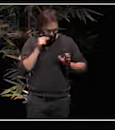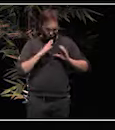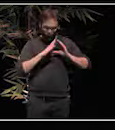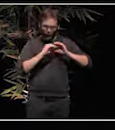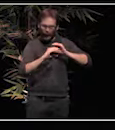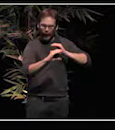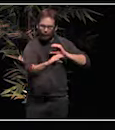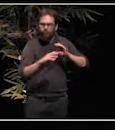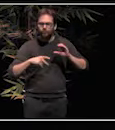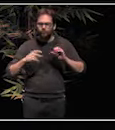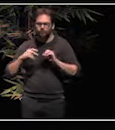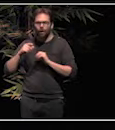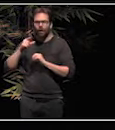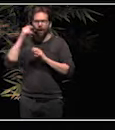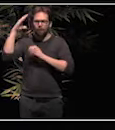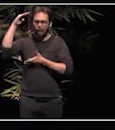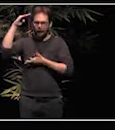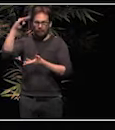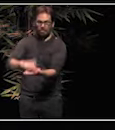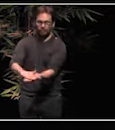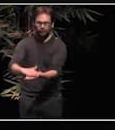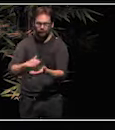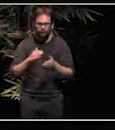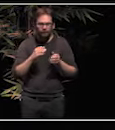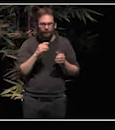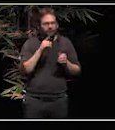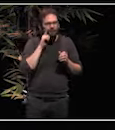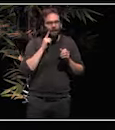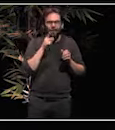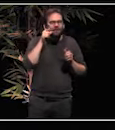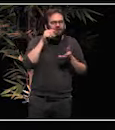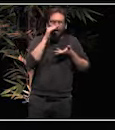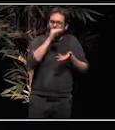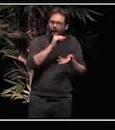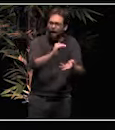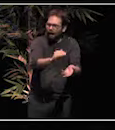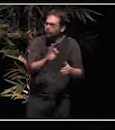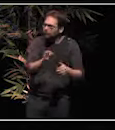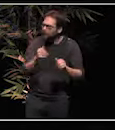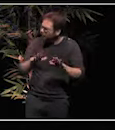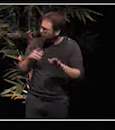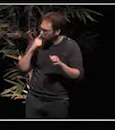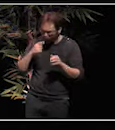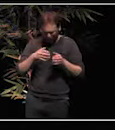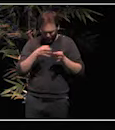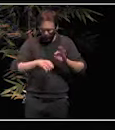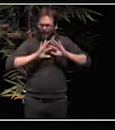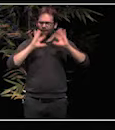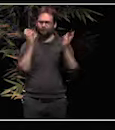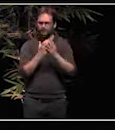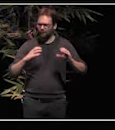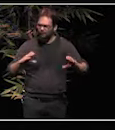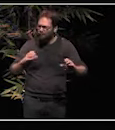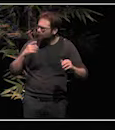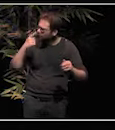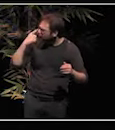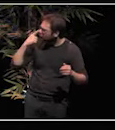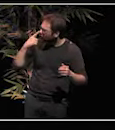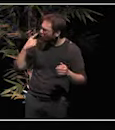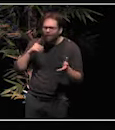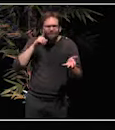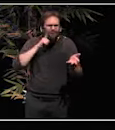un petit peu plus... elles se préservent au départ, mais finalement, une fois la ligne d'arrivée franchie, est-ce que tu penses vraiment que les femmes ont un mental plus faible que les hommes?